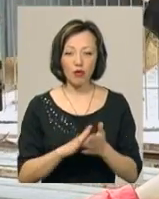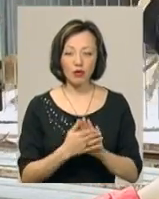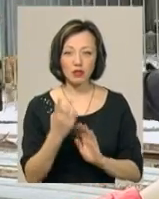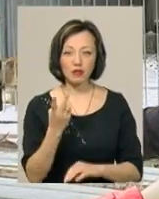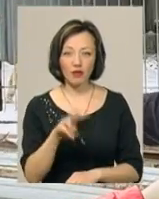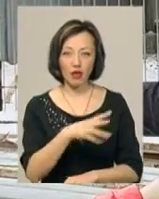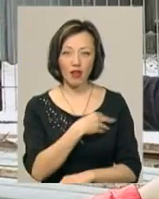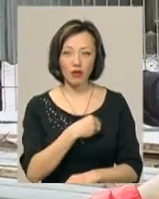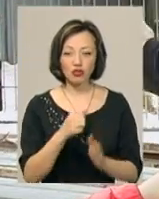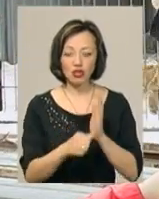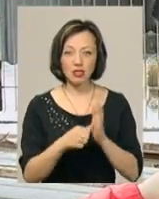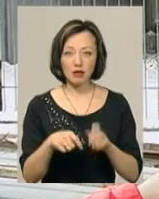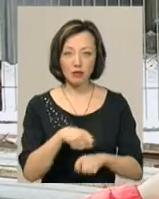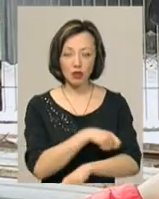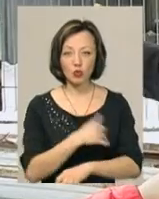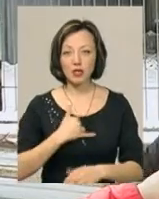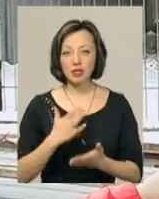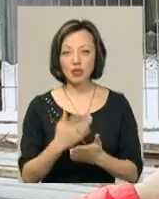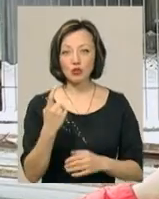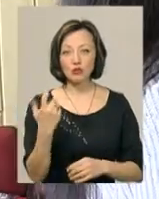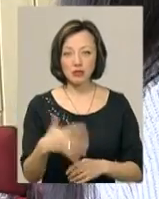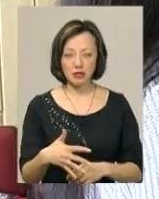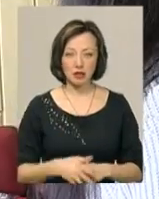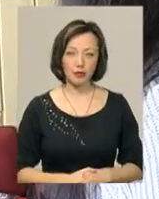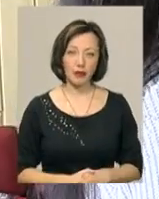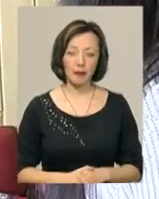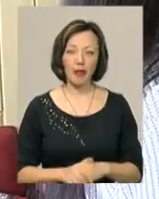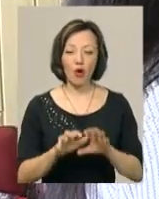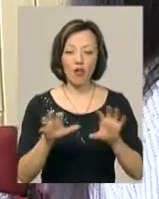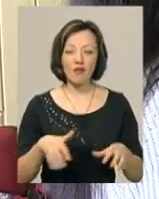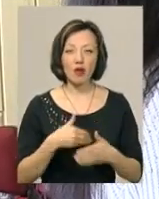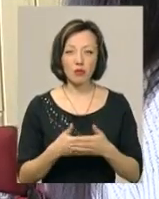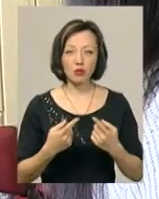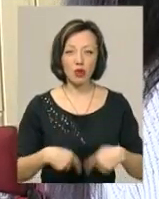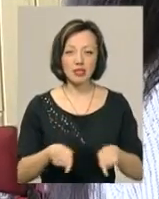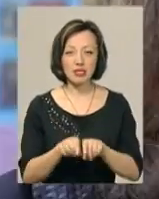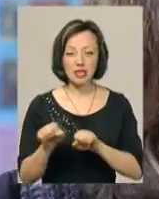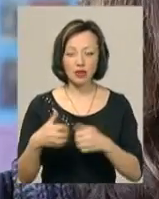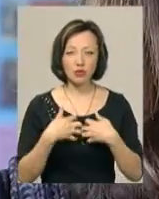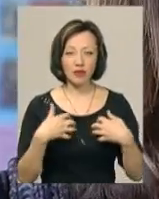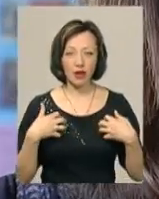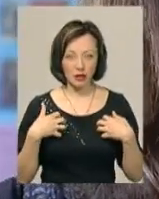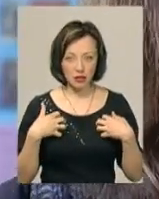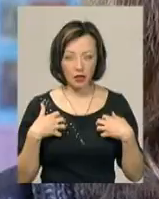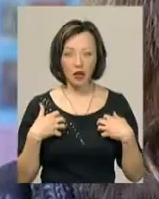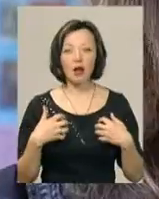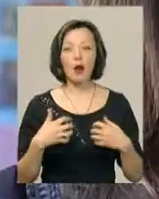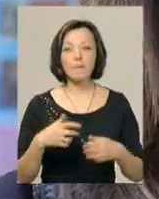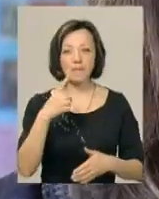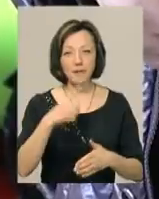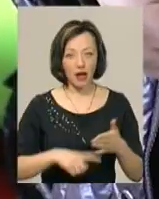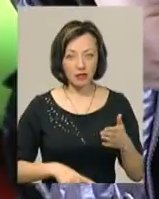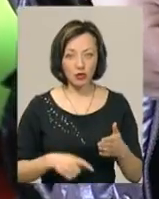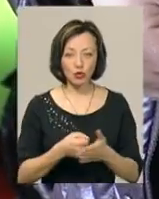левів. 60 квадратних метрів, в нас є 150 квадратних метрів. Голова громадської організації і захисту тварин «Врятуй життя» Олена Голубнича